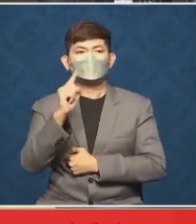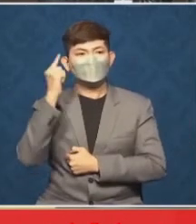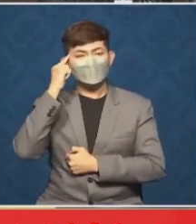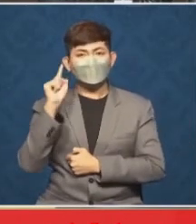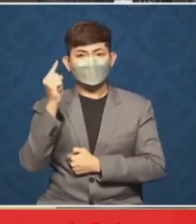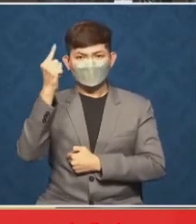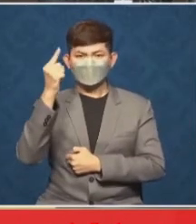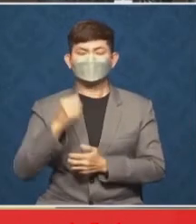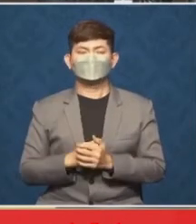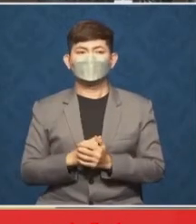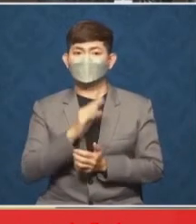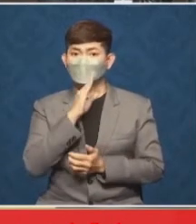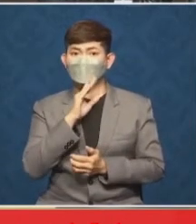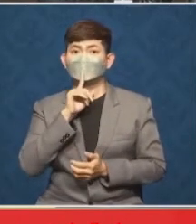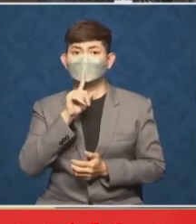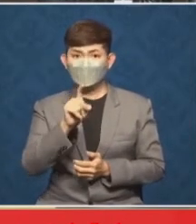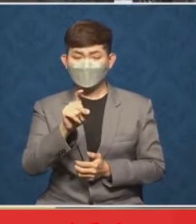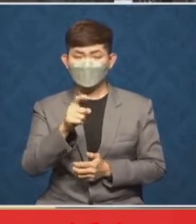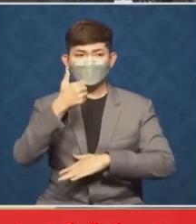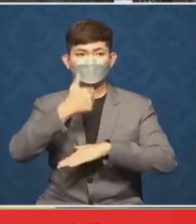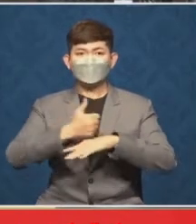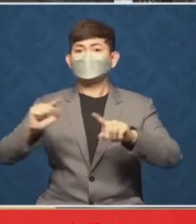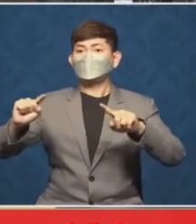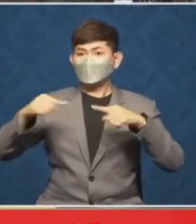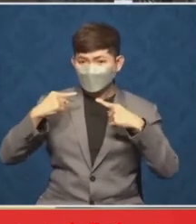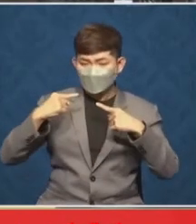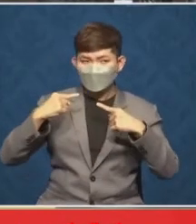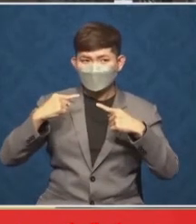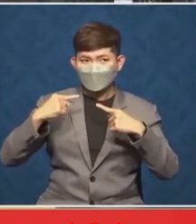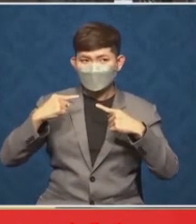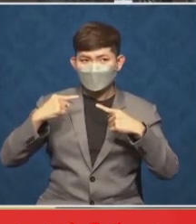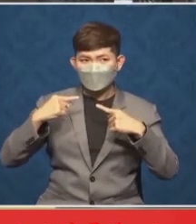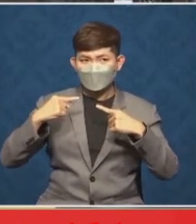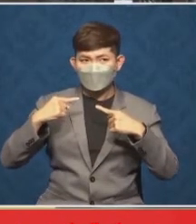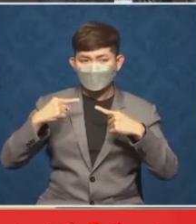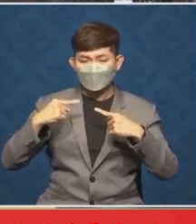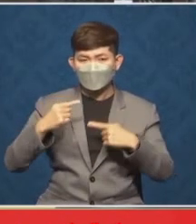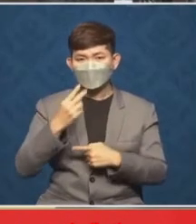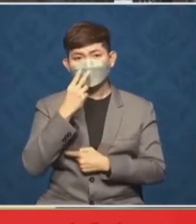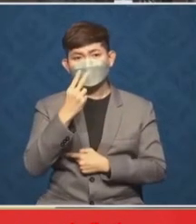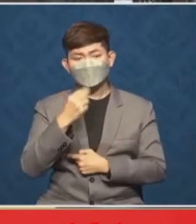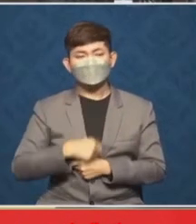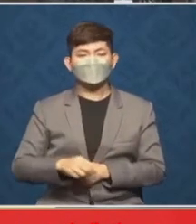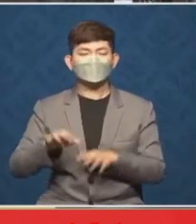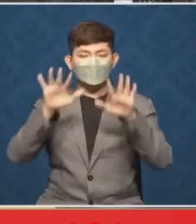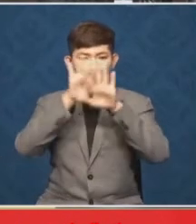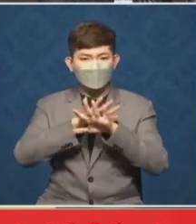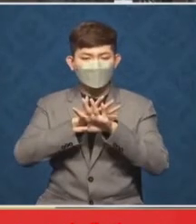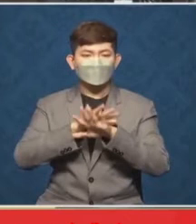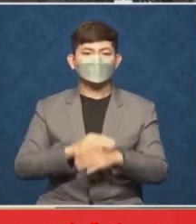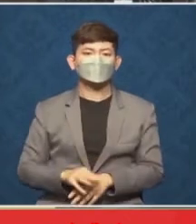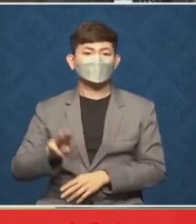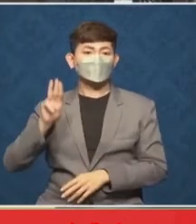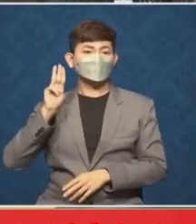ะฮะถ้าผมถามรัฐมนตรีตอบนั่นมันจะเป็นสัญญาในสภาแห่งนี้นะครับว่าเราจะแก้ปัญ